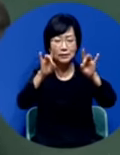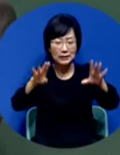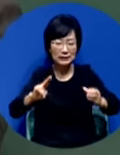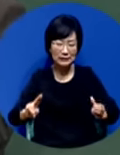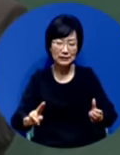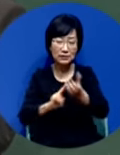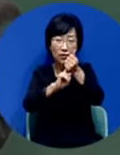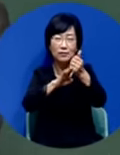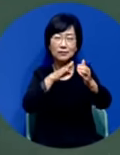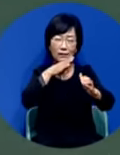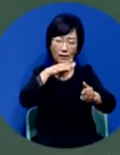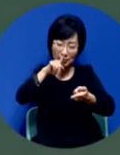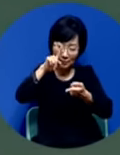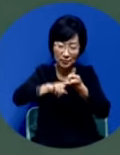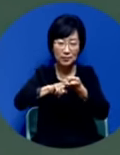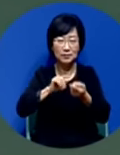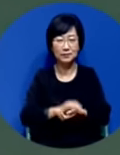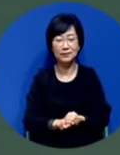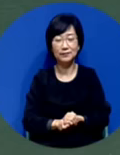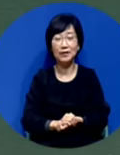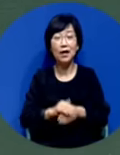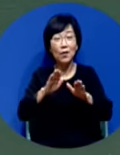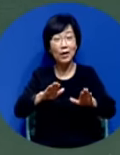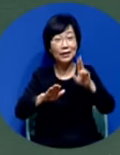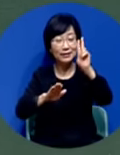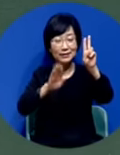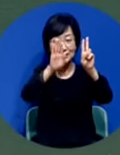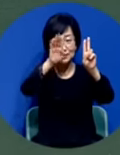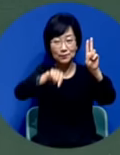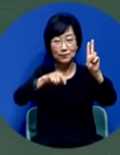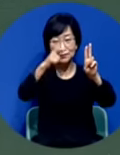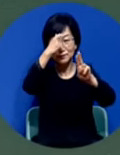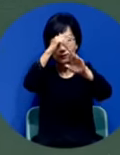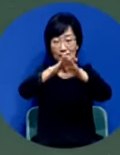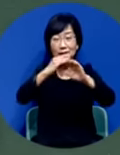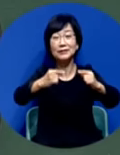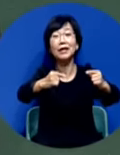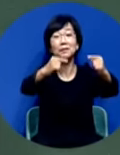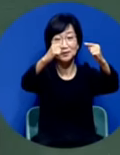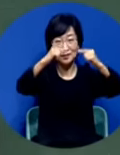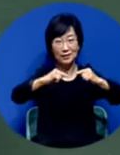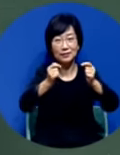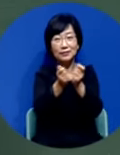所以说摩西走的路上就不能不发生神迹了。 오늘 2부 예배에 나와서 예배드리는 여러분들, 선교